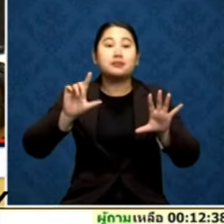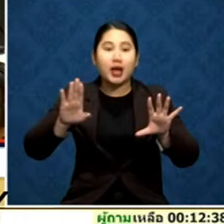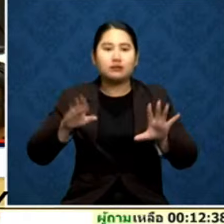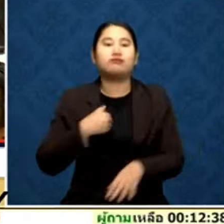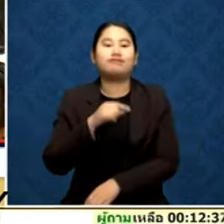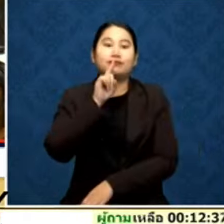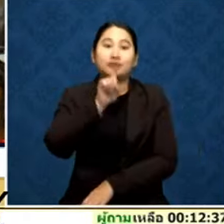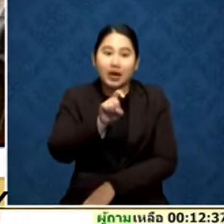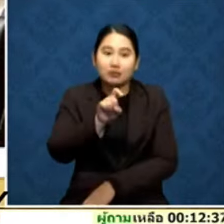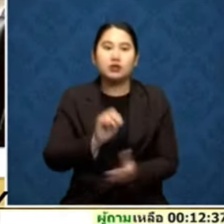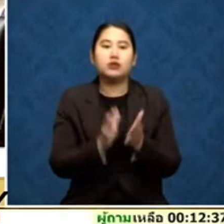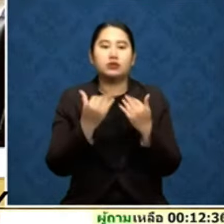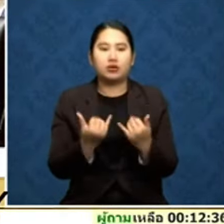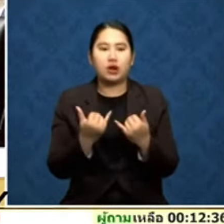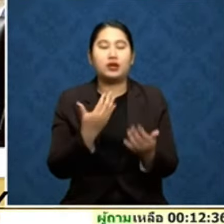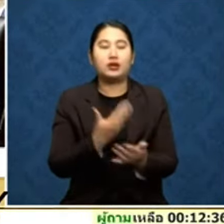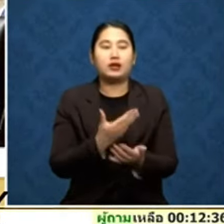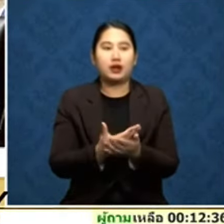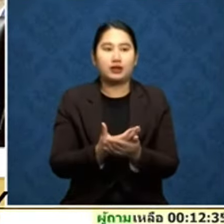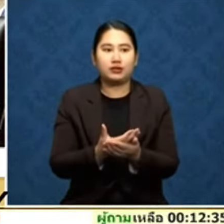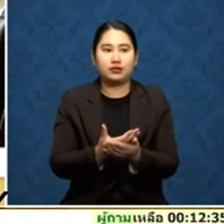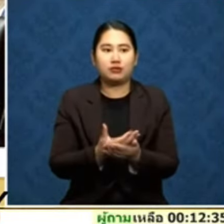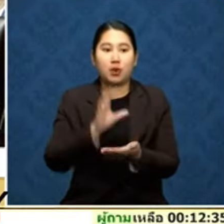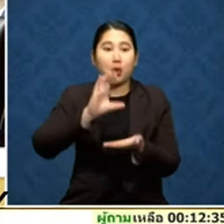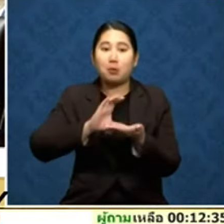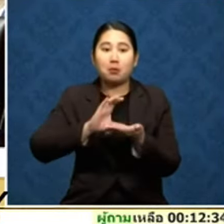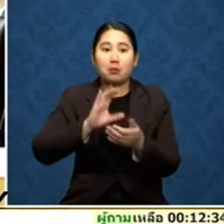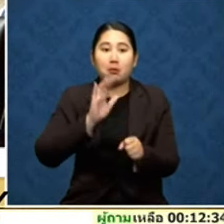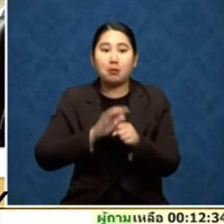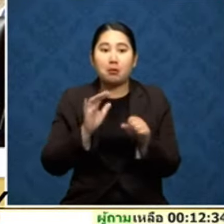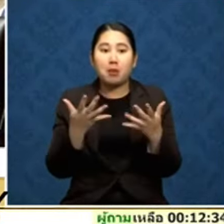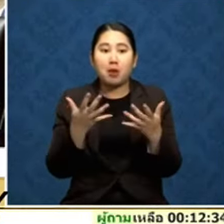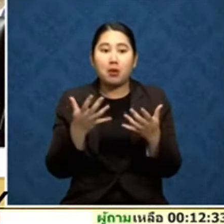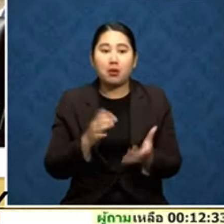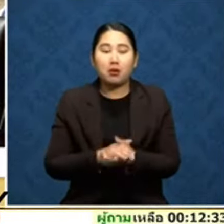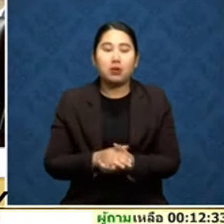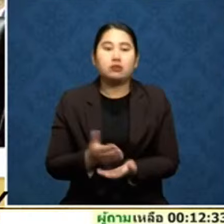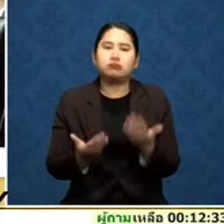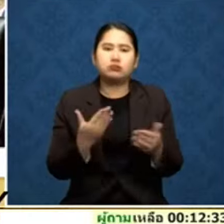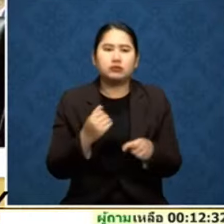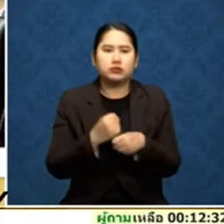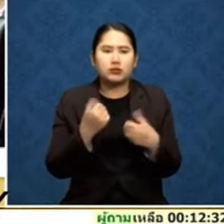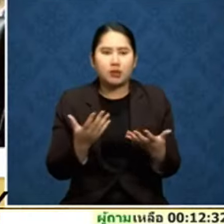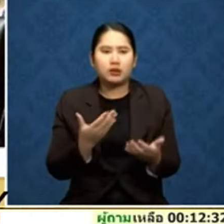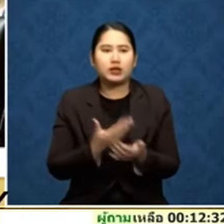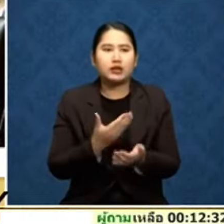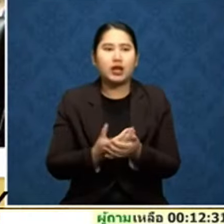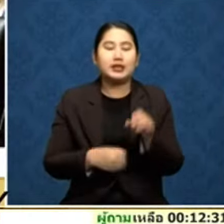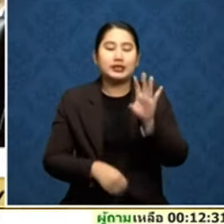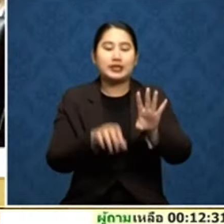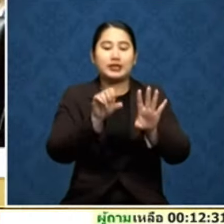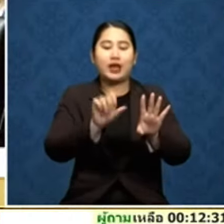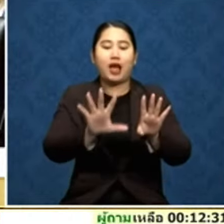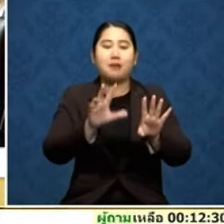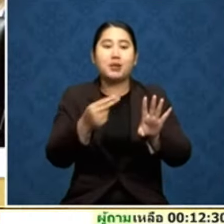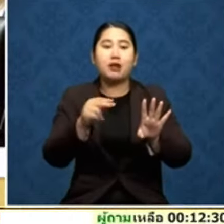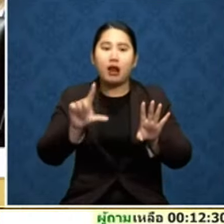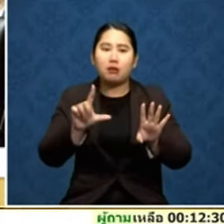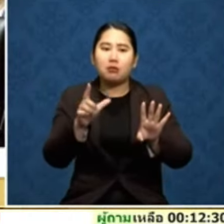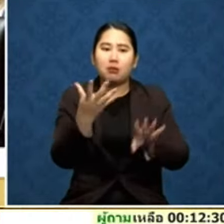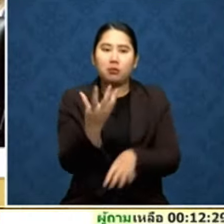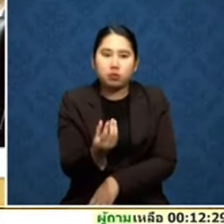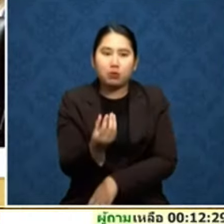าตอนนี้งบประมาณมีไม่พอแล้วหรือว่าอย่างไรนะคะทำให้หามาได้แค่ 450,000 ล้านบาทนะคะ